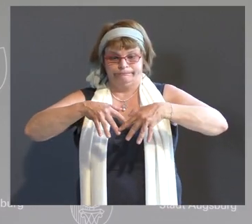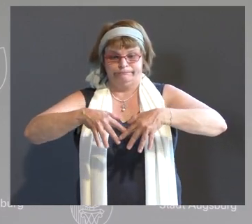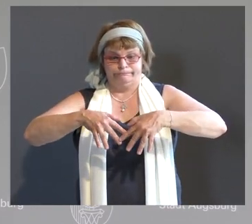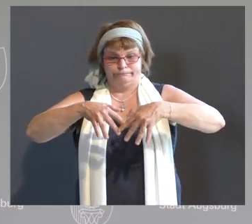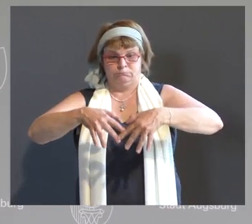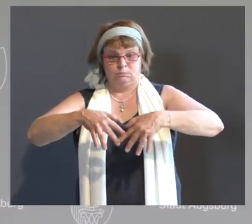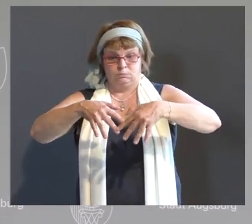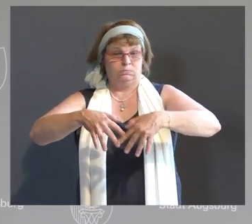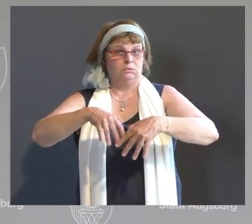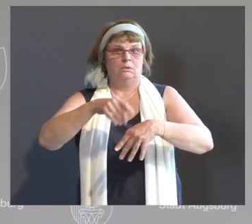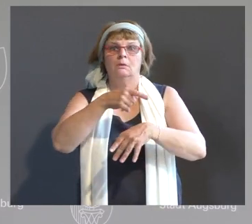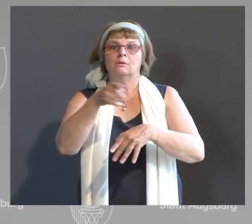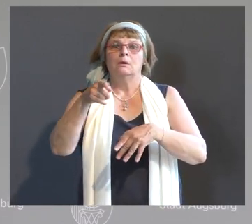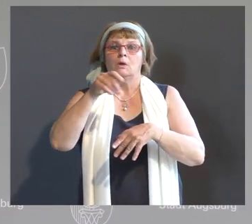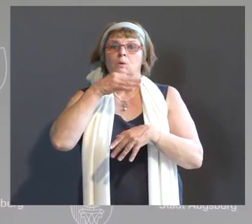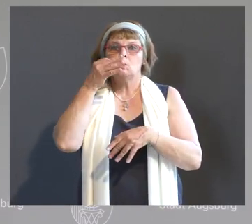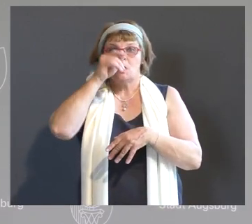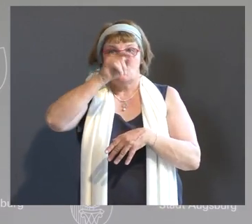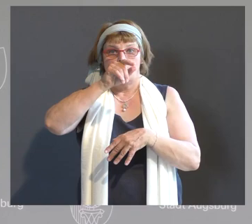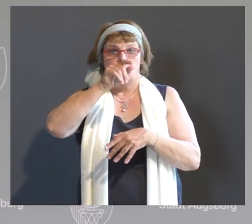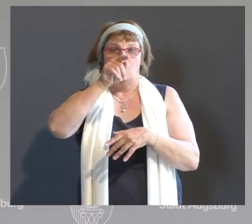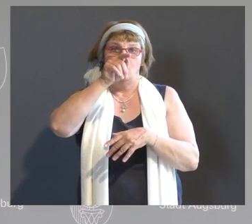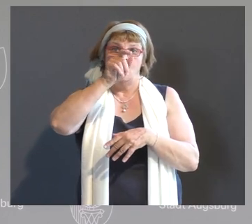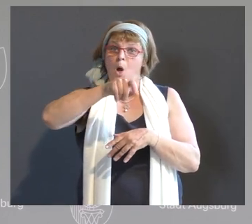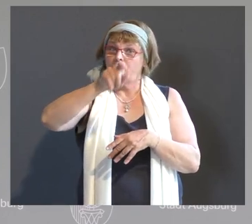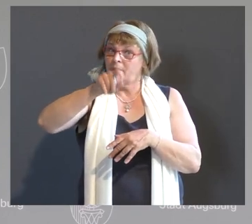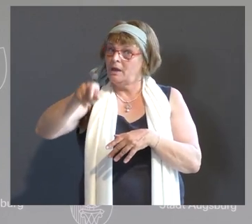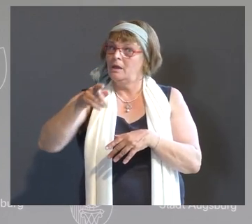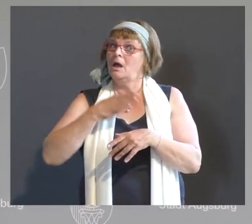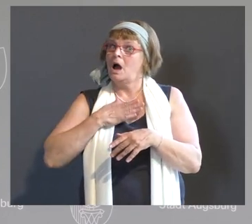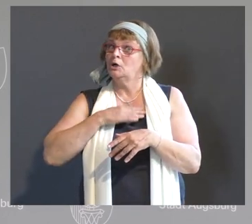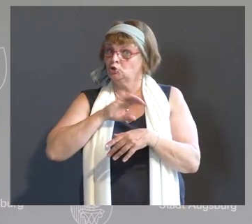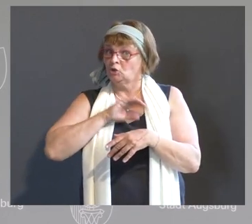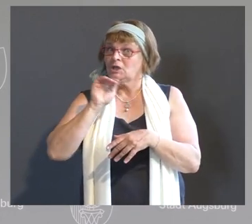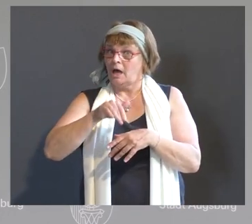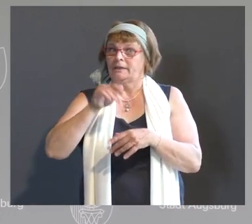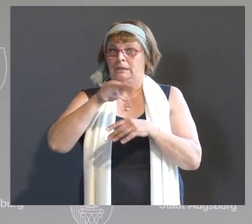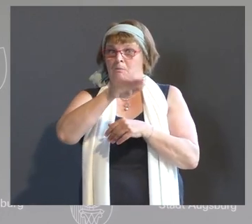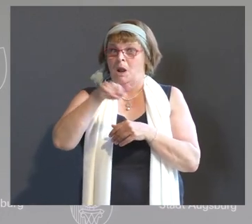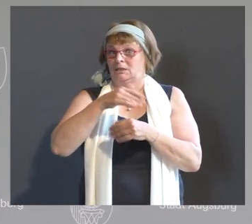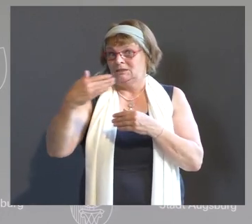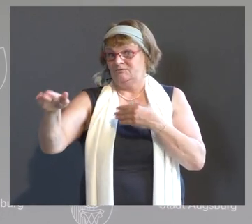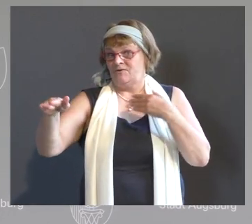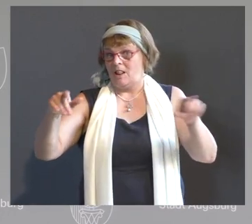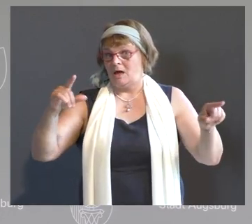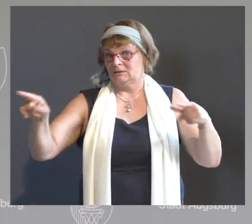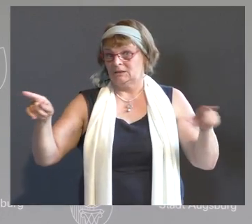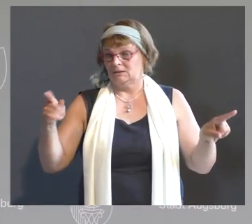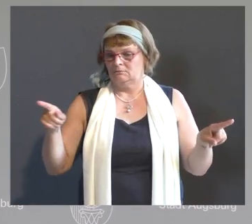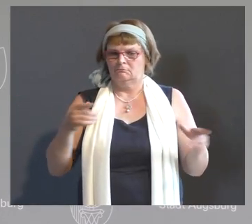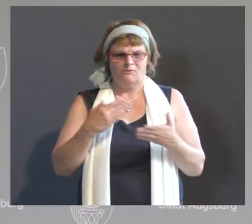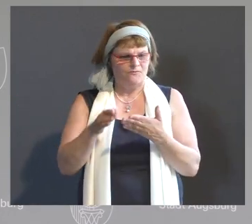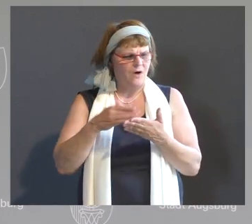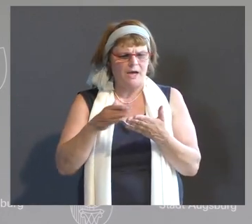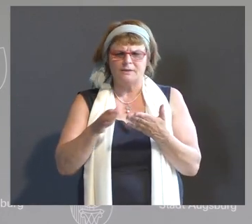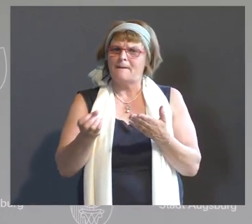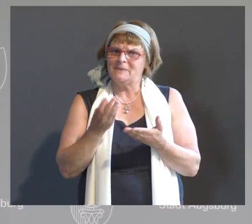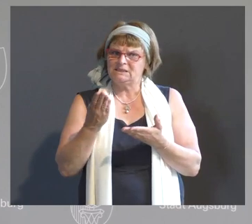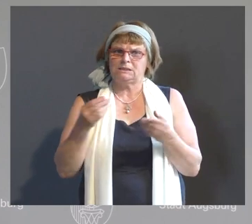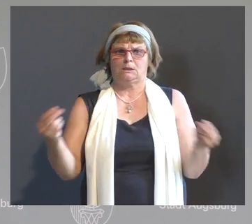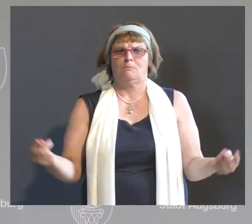Bereich verlässt. Und in diesem Bereich sind immer wieder Menschen in Richtung der Polizeikette gelaufen, haben provoziert, haben